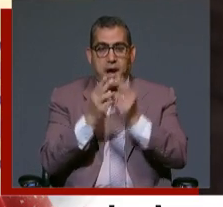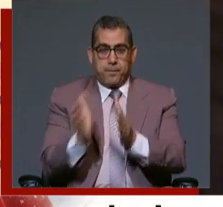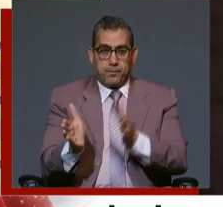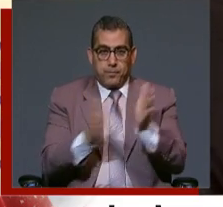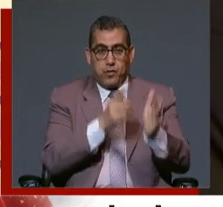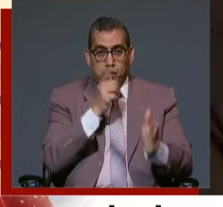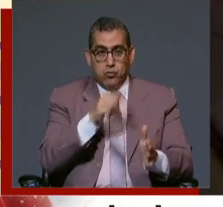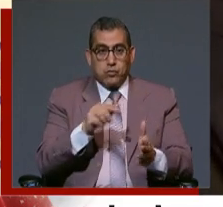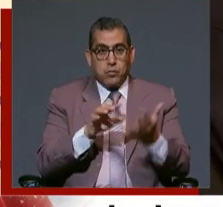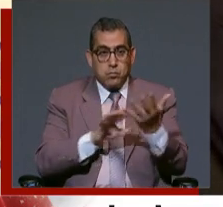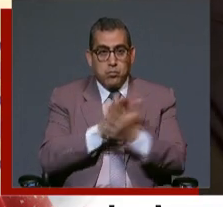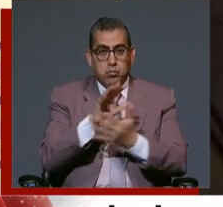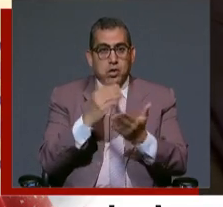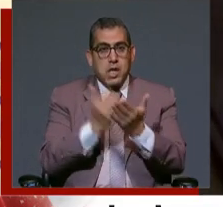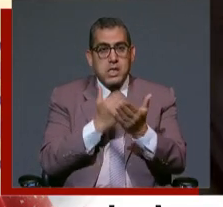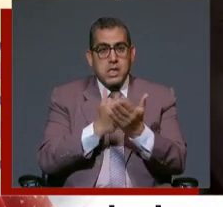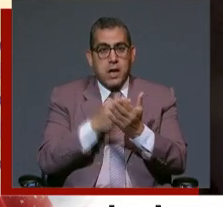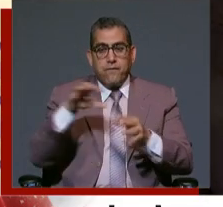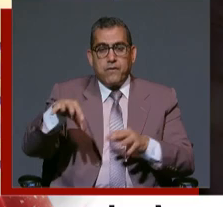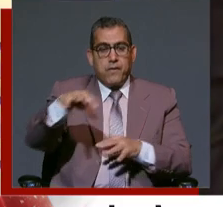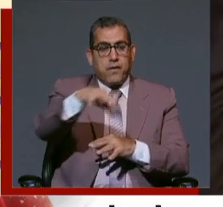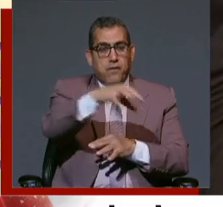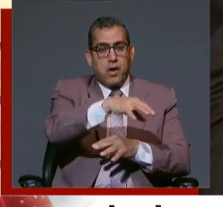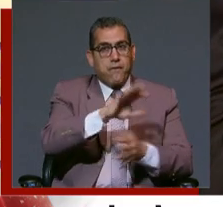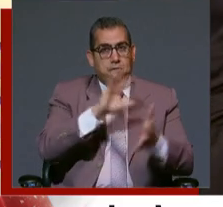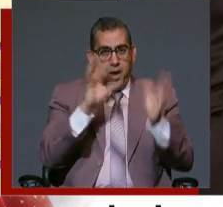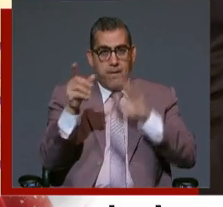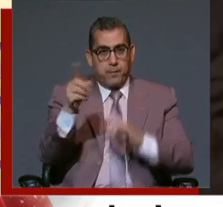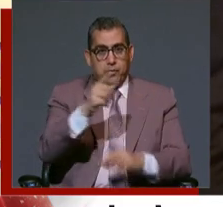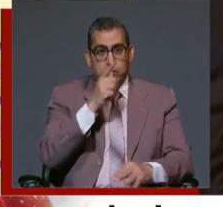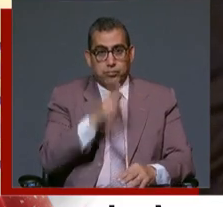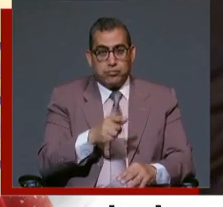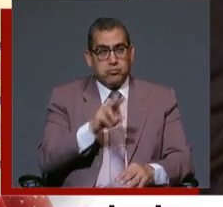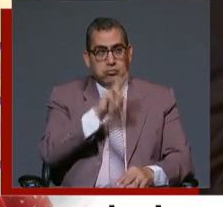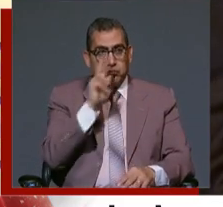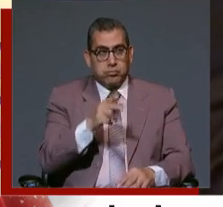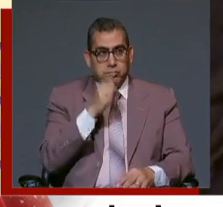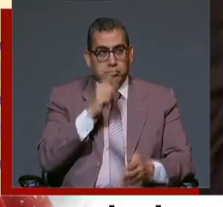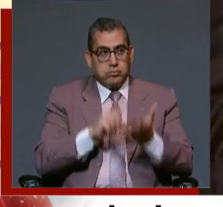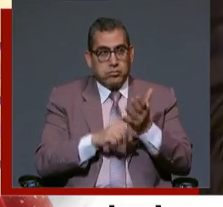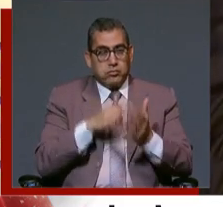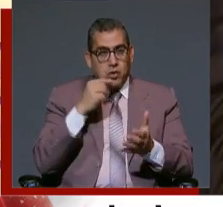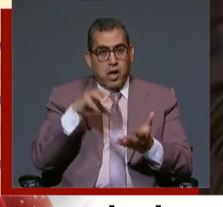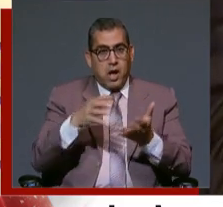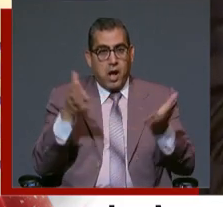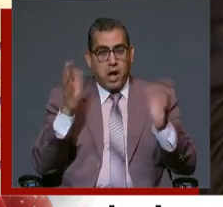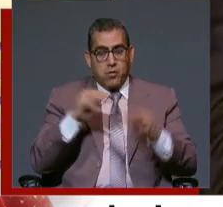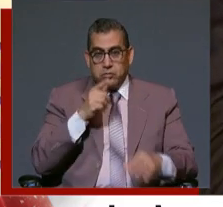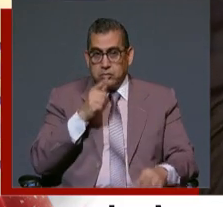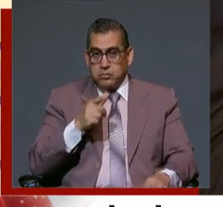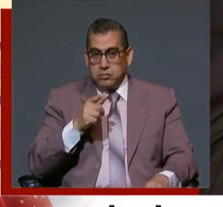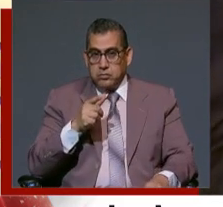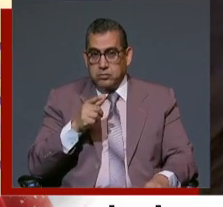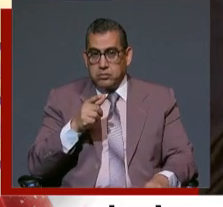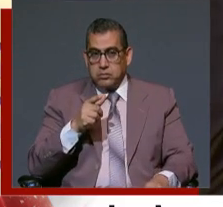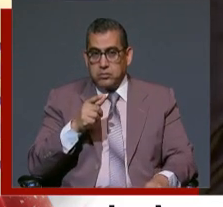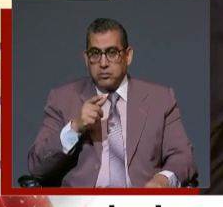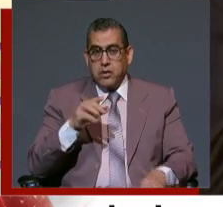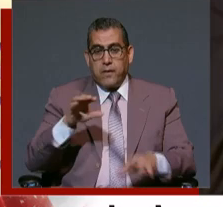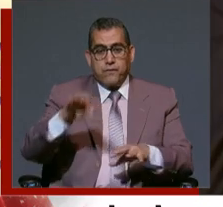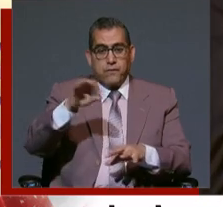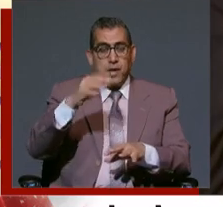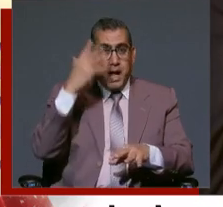مشكلات اقتصاديه في كل مكان في العالم، ربما المنطقه بتعاني اكثر، ودول